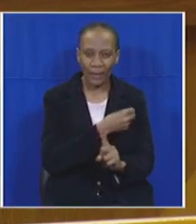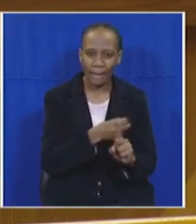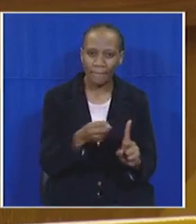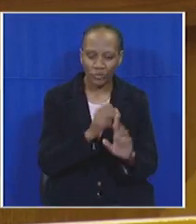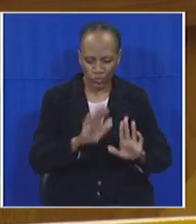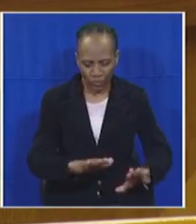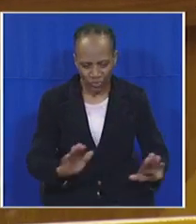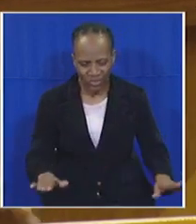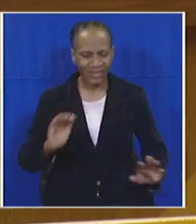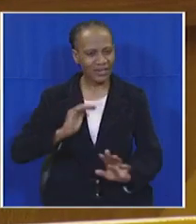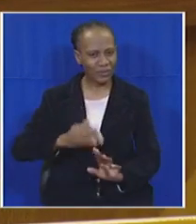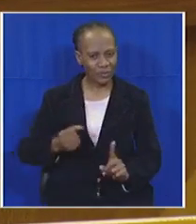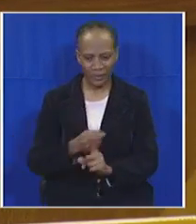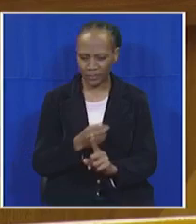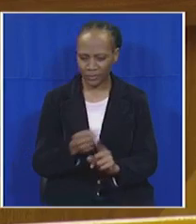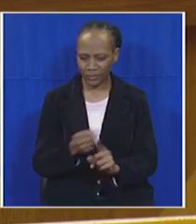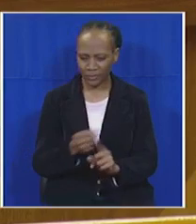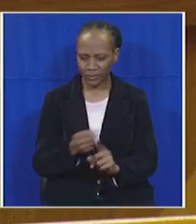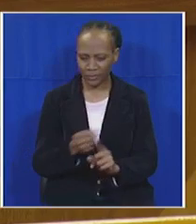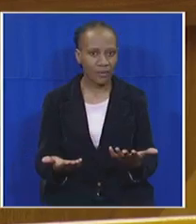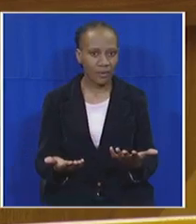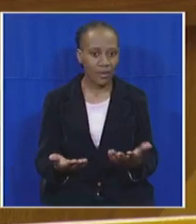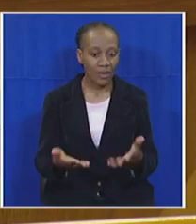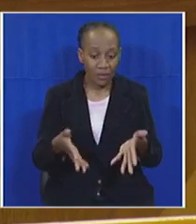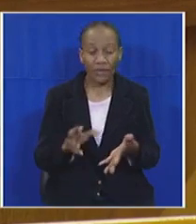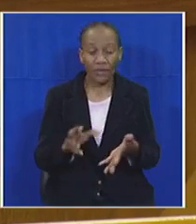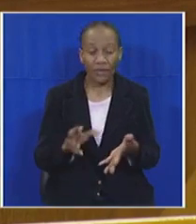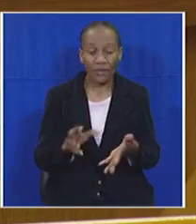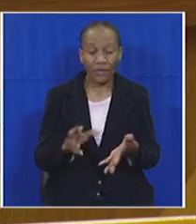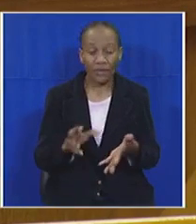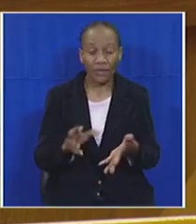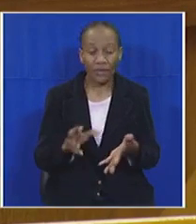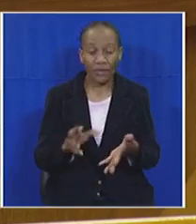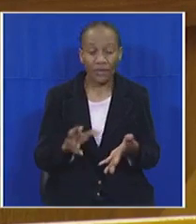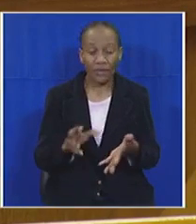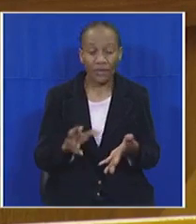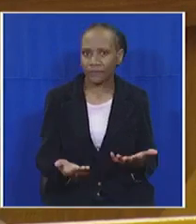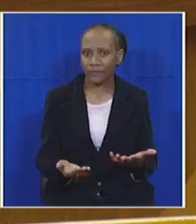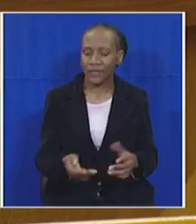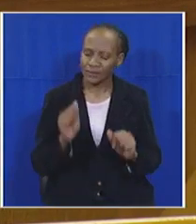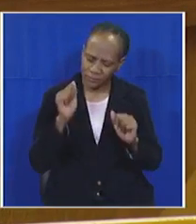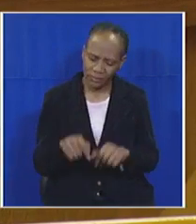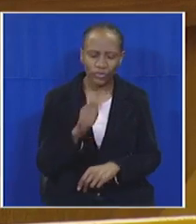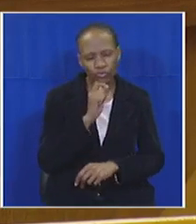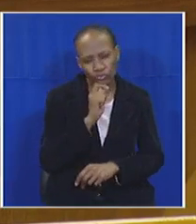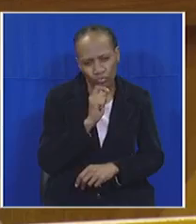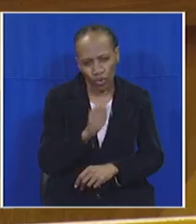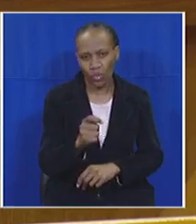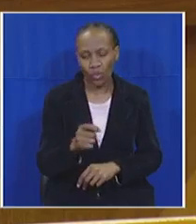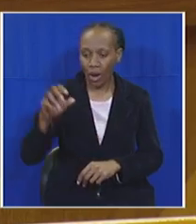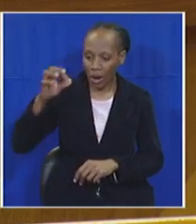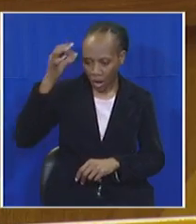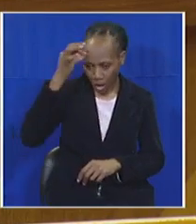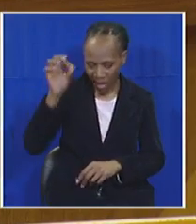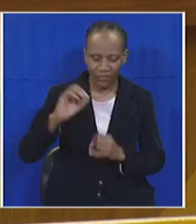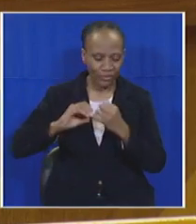Sihlalo. Sihlalo kuliqiniso elingephikwe ukuthi uhulumeni wenze imizamo eminingi ukuzama ukusondeza asebenzisana nobukhosi